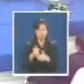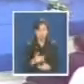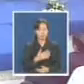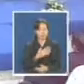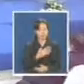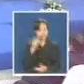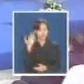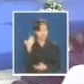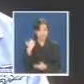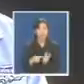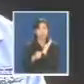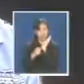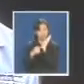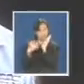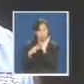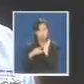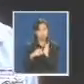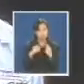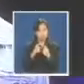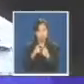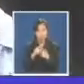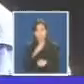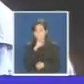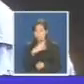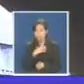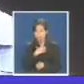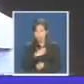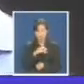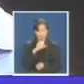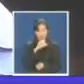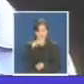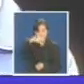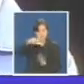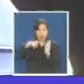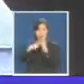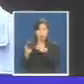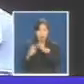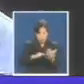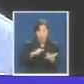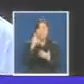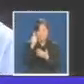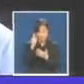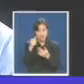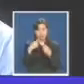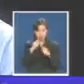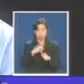ได้เสนอในวันนั้นว่าถ้าอยากจะให้ยุบสภาเนี่ยผมก็ยินดีที่จะกำห